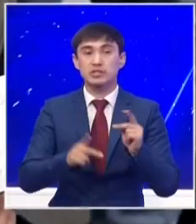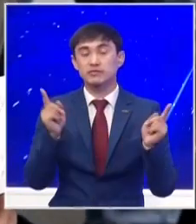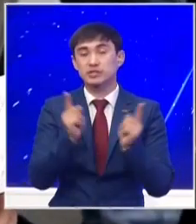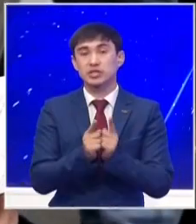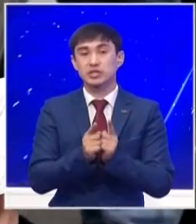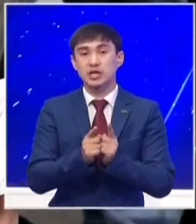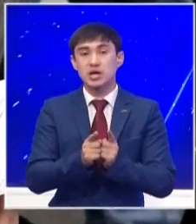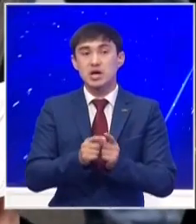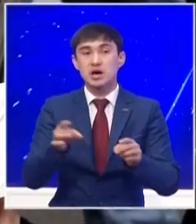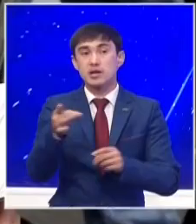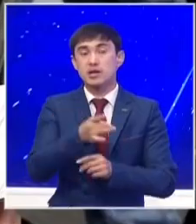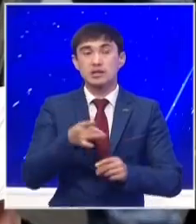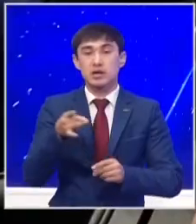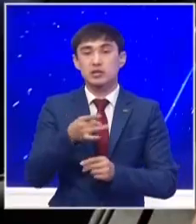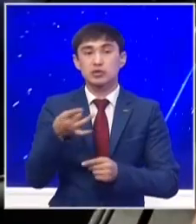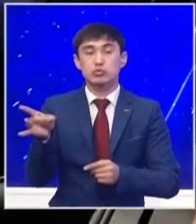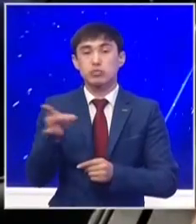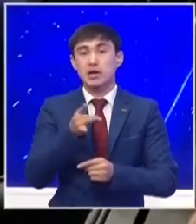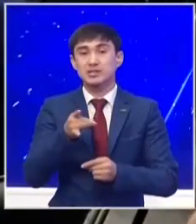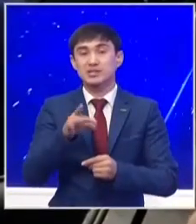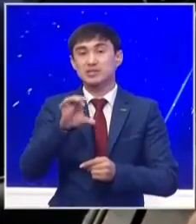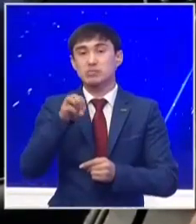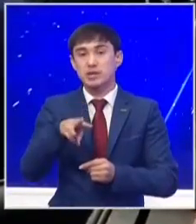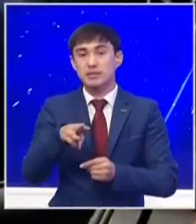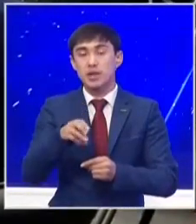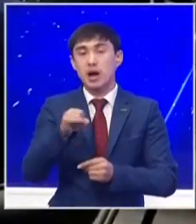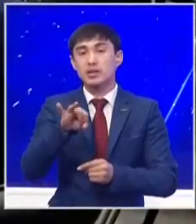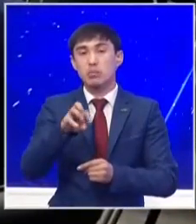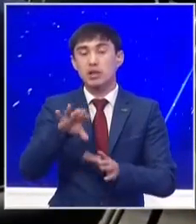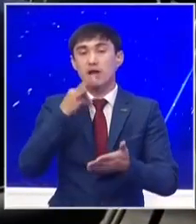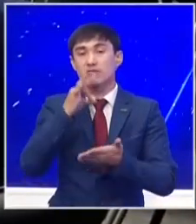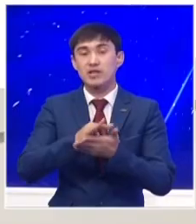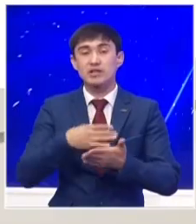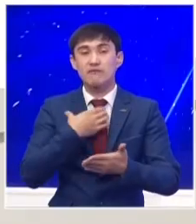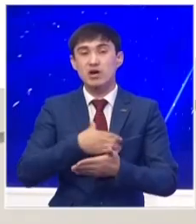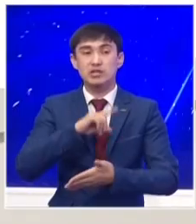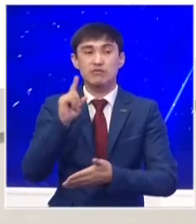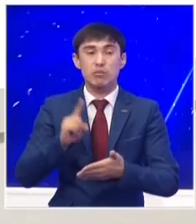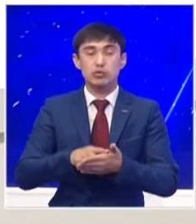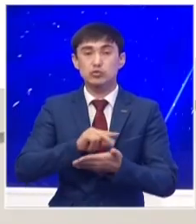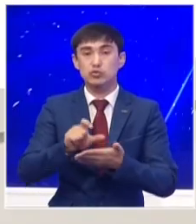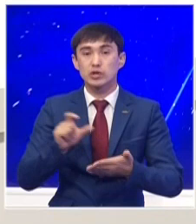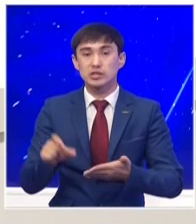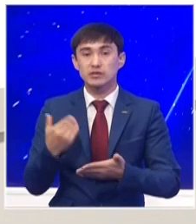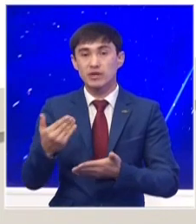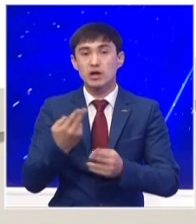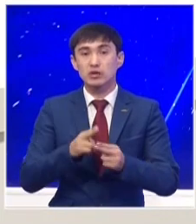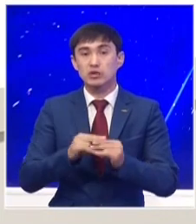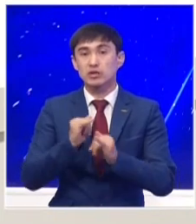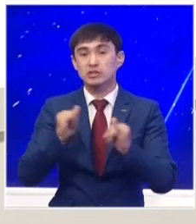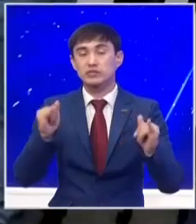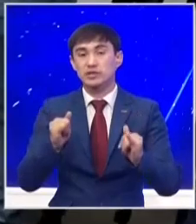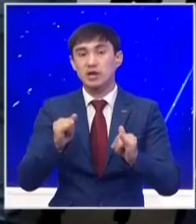встреча с представителями региональных и республиканских СМИ. Аида Балаева ответила на актуальные вопросы журналистов, касающиеся